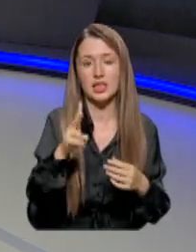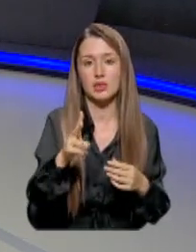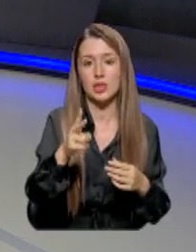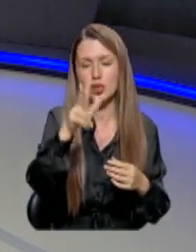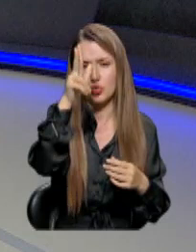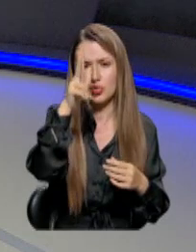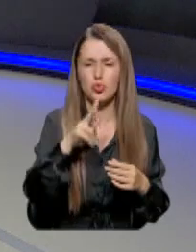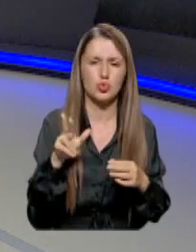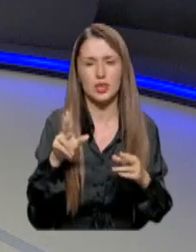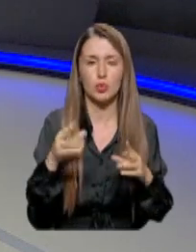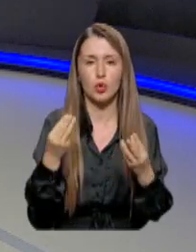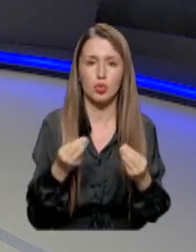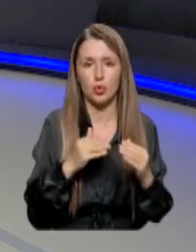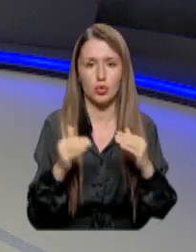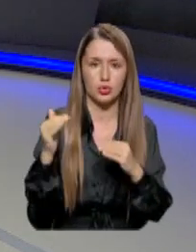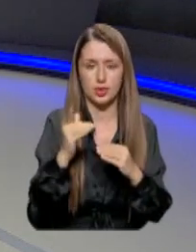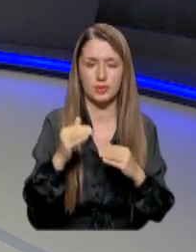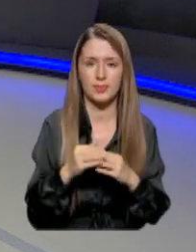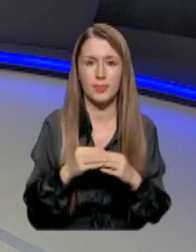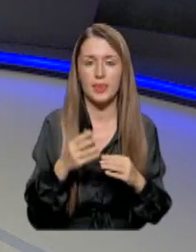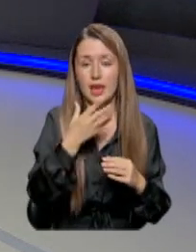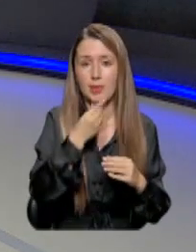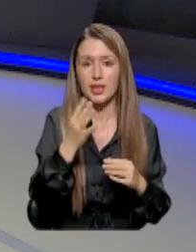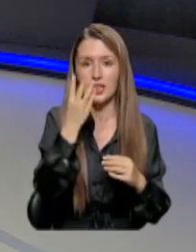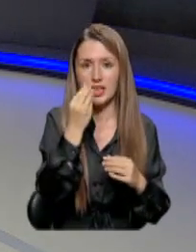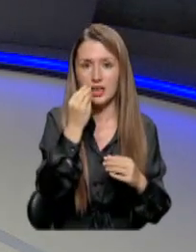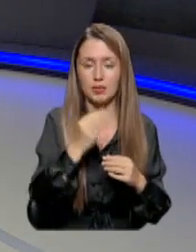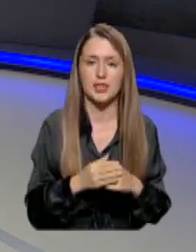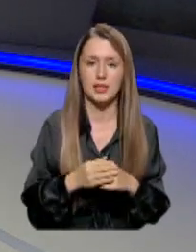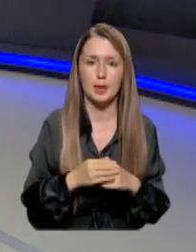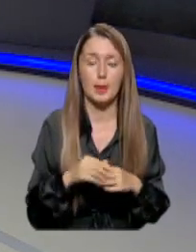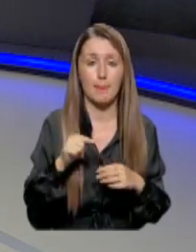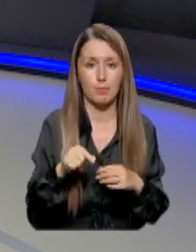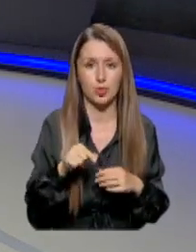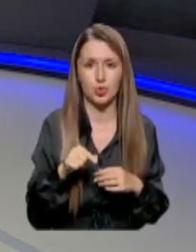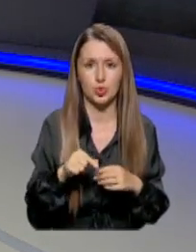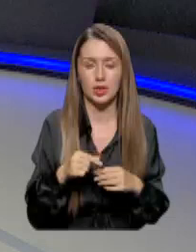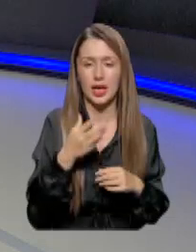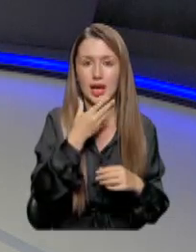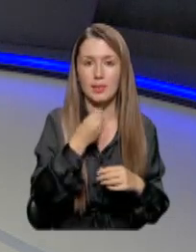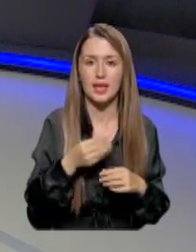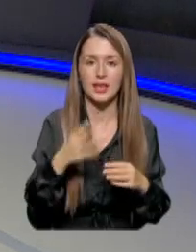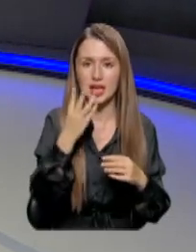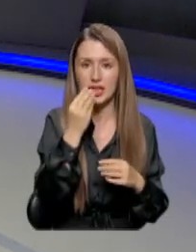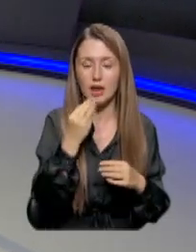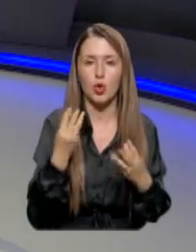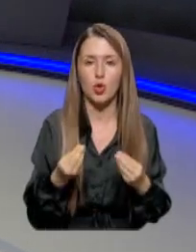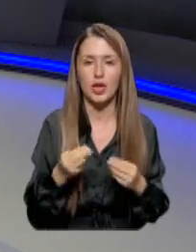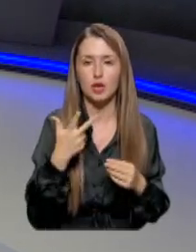2331 lira artacaktı emeklinin ikramiyesi ve bugün emekli ikramiye